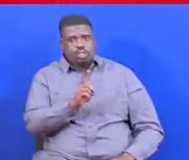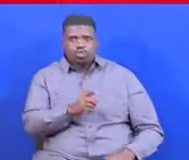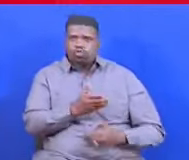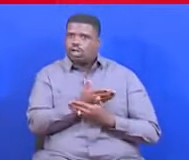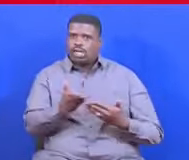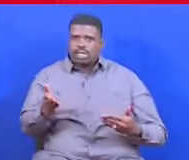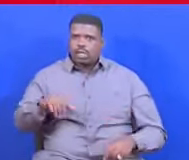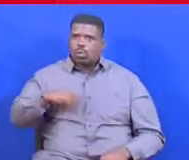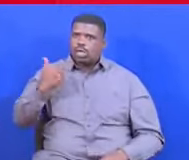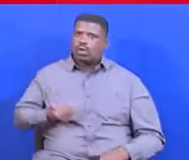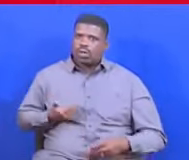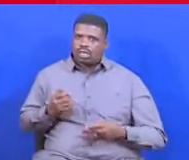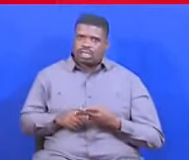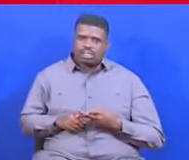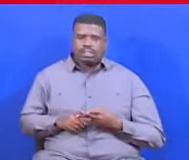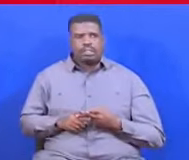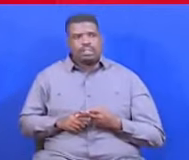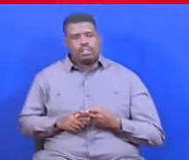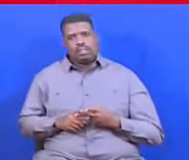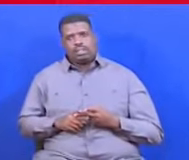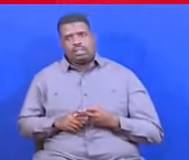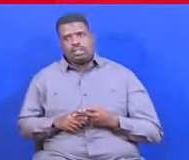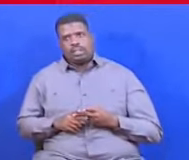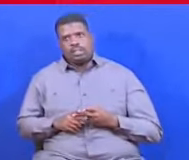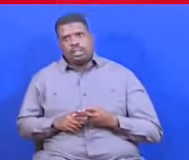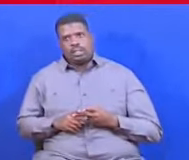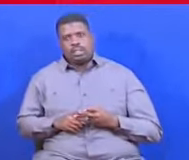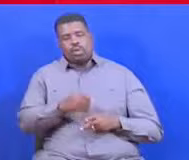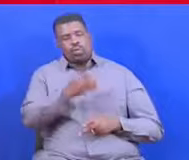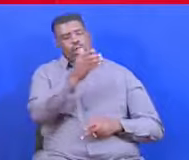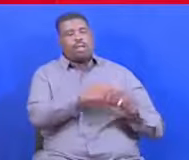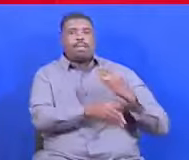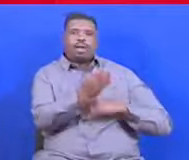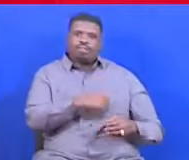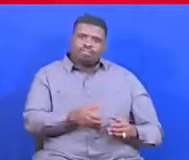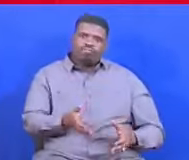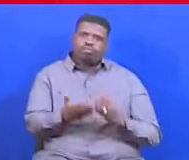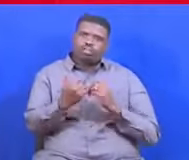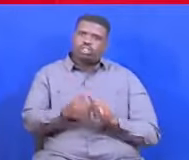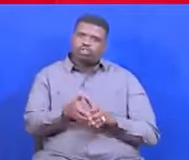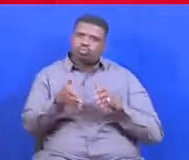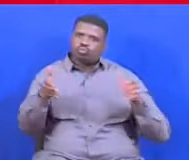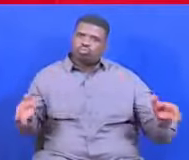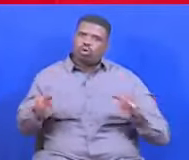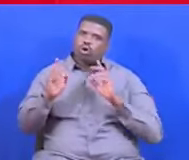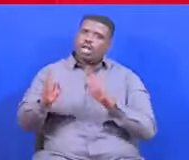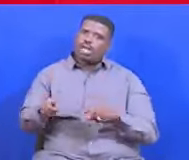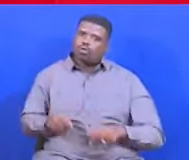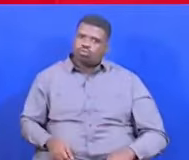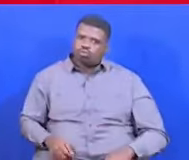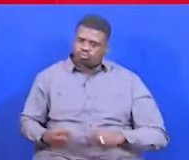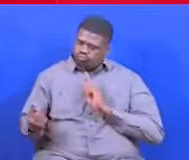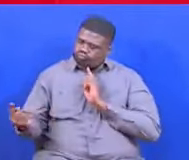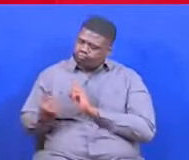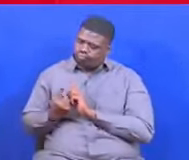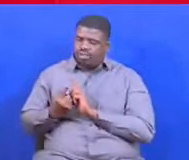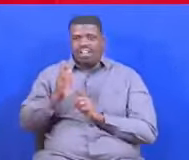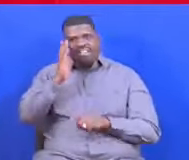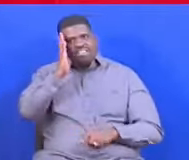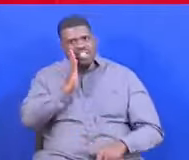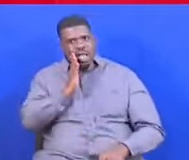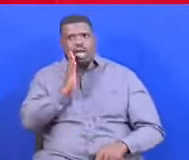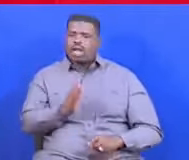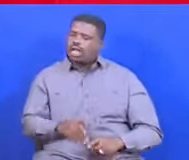wanawake na wanawake vile vile na walemavu wana uwezo mkubwa. Tumekutana na ubunifu mkubwa wa